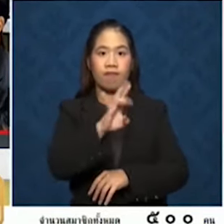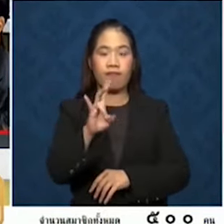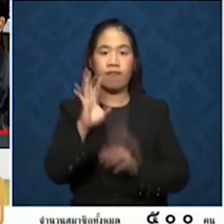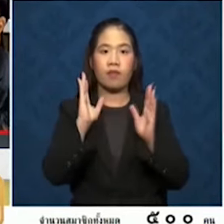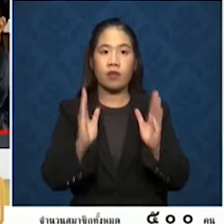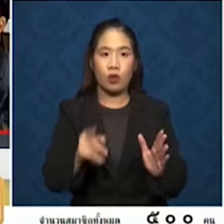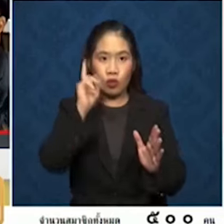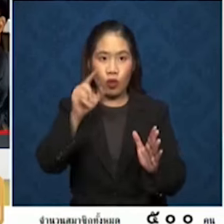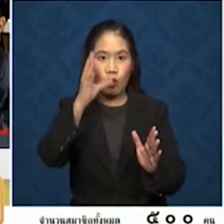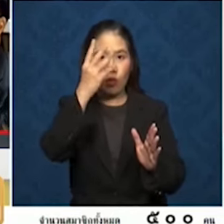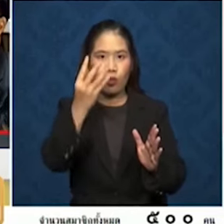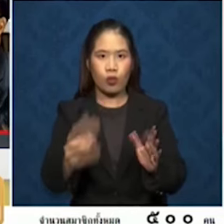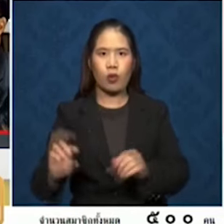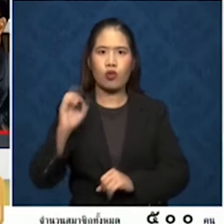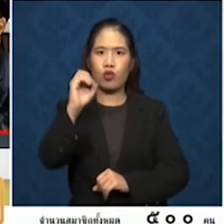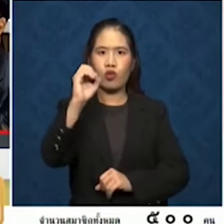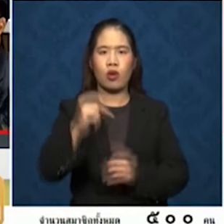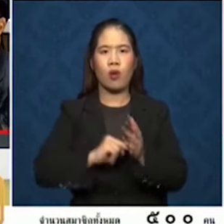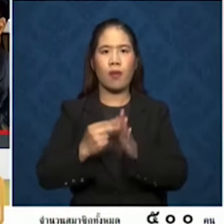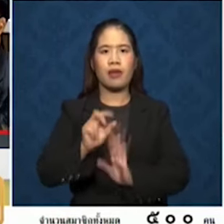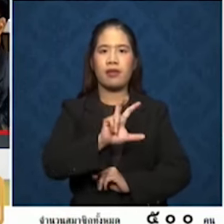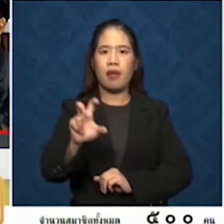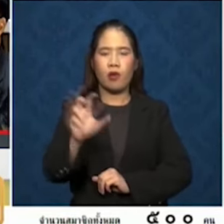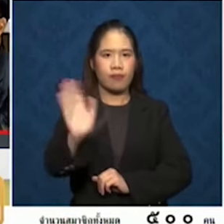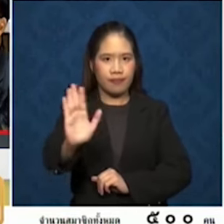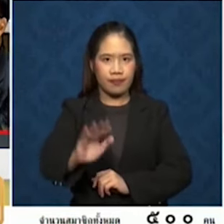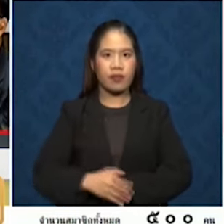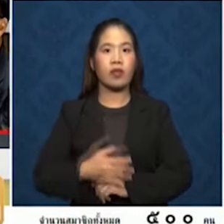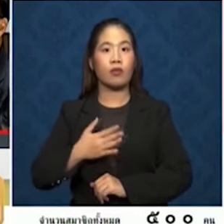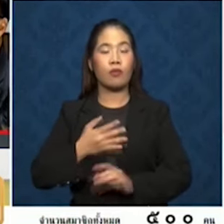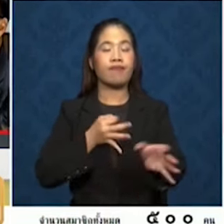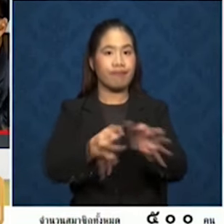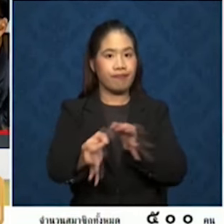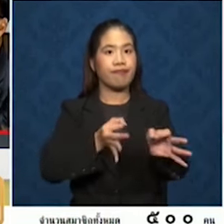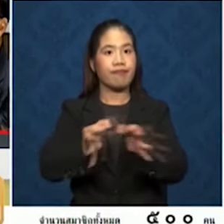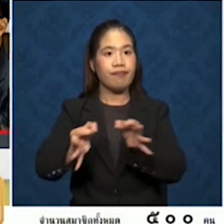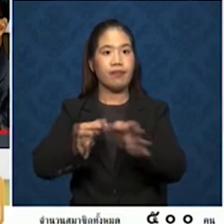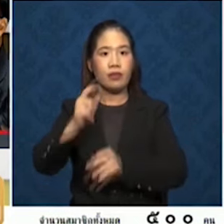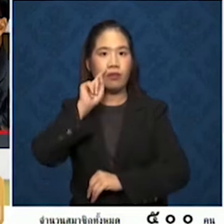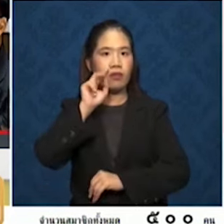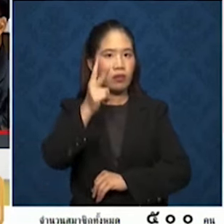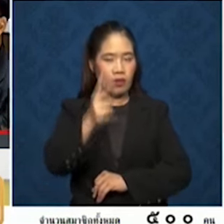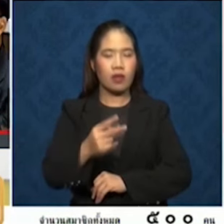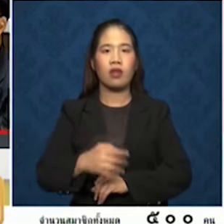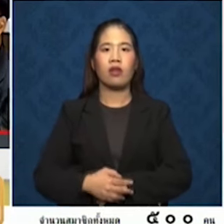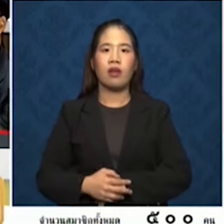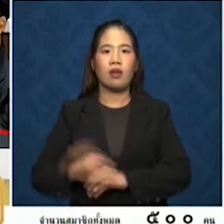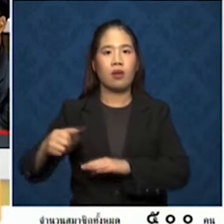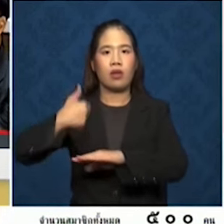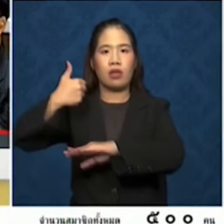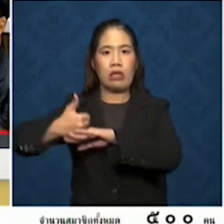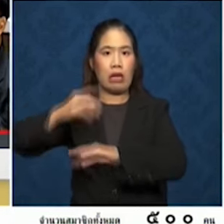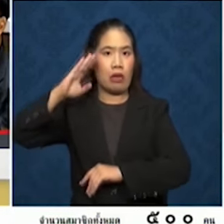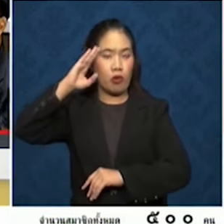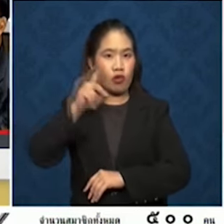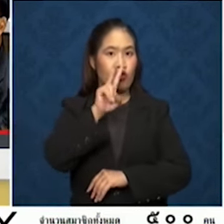มันควรต้องเหลือ 0ไม่ใช่เหลือแค่300ผมก็เลยชี้แจงให้ท่านฟังอีกครั้งหนึ่งนะครับแต่นายพล 2,900